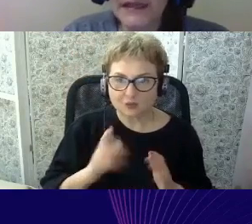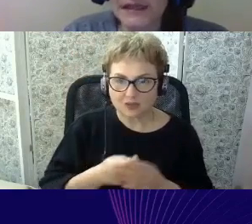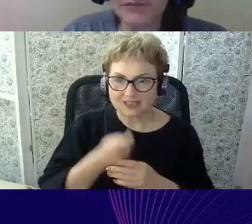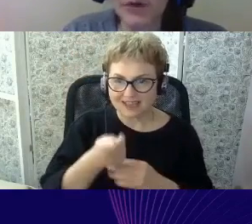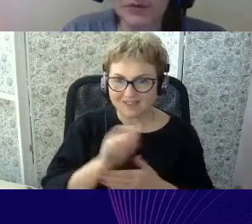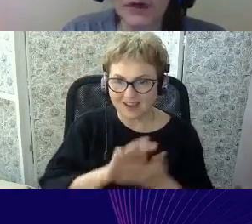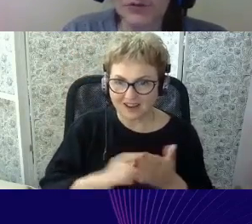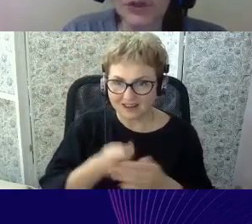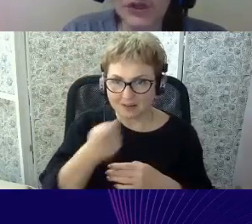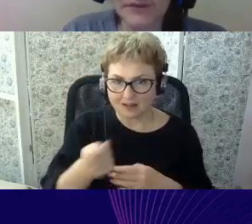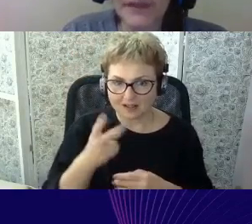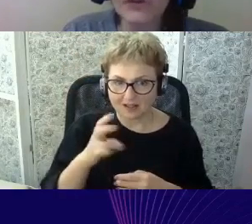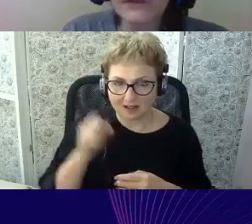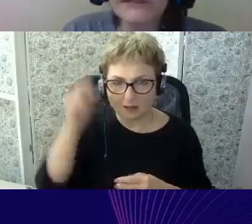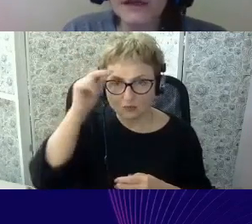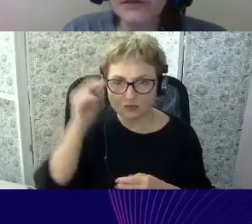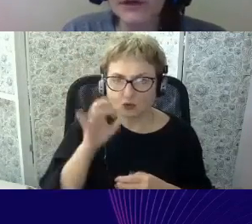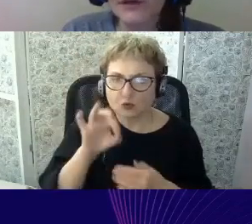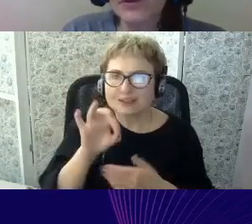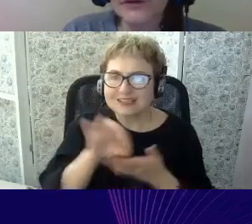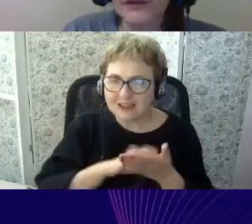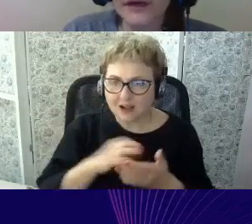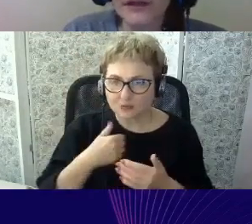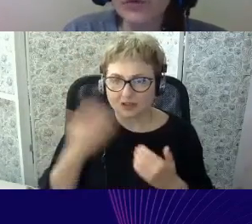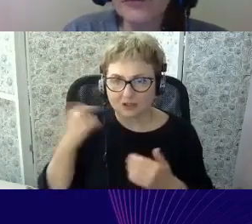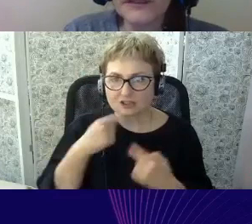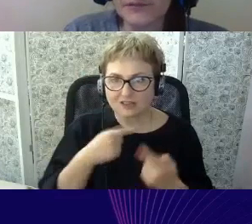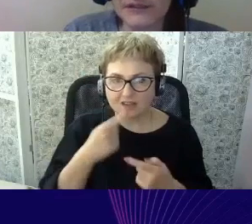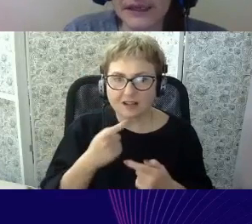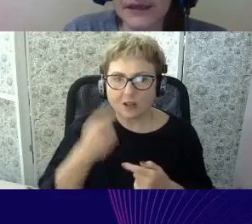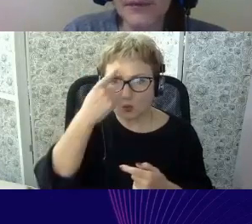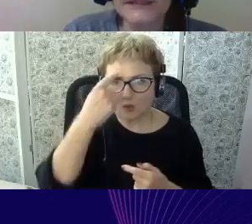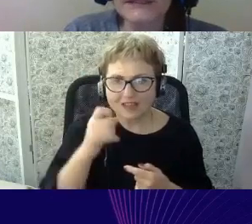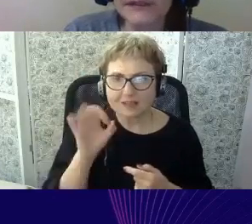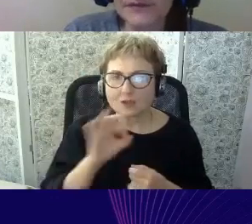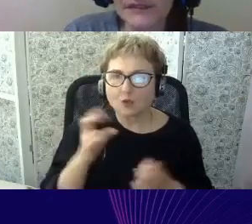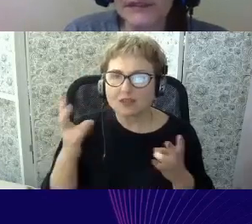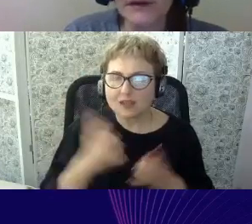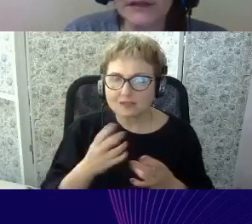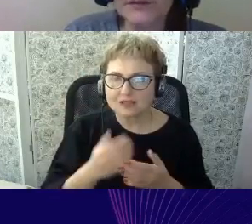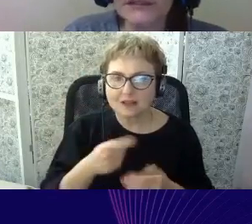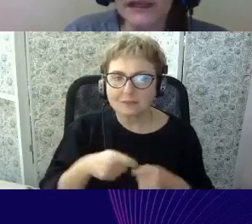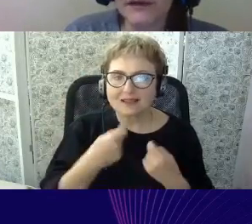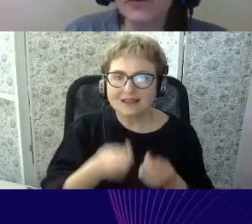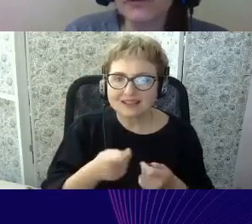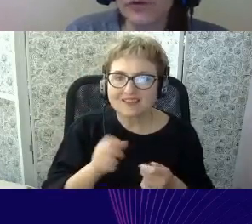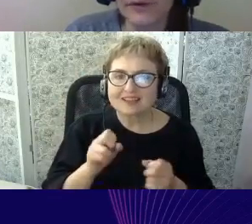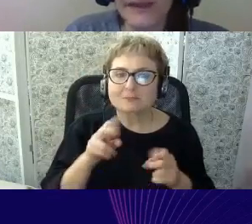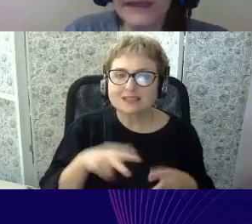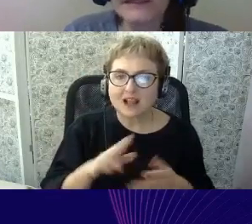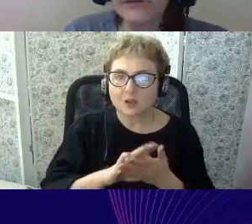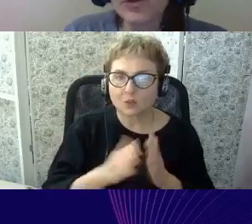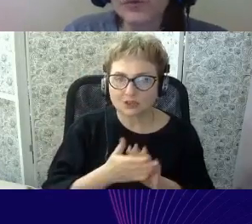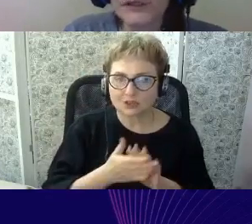подать заявление о приеме на обучение, но и сразу, как я уже говорила ранее, уведомить о необходимости предоставления специальных